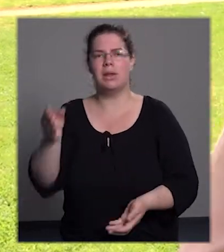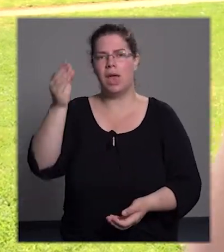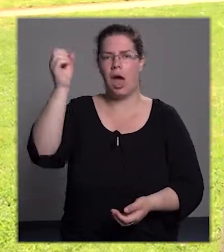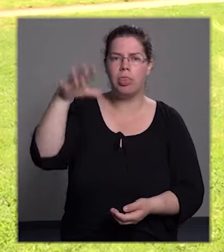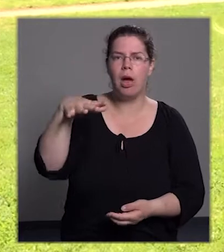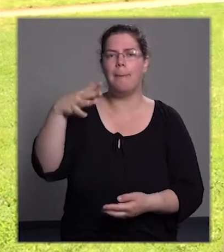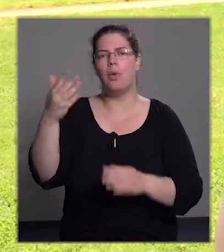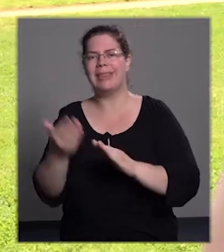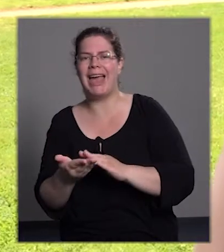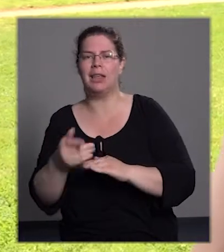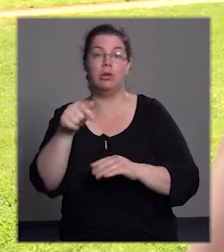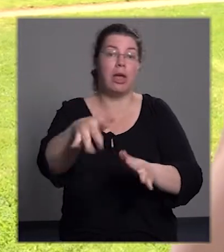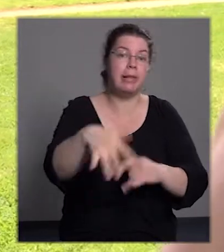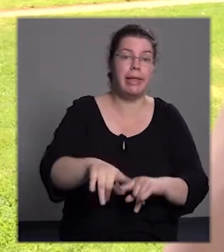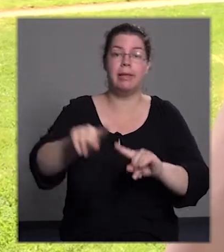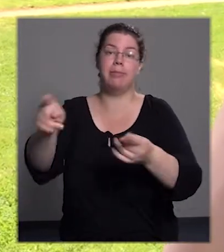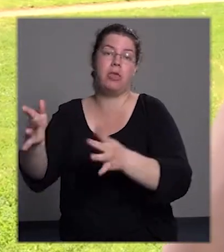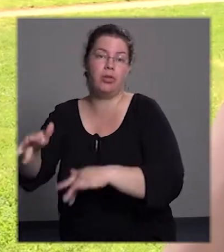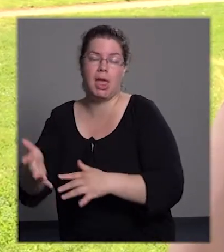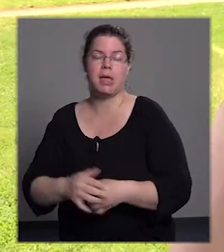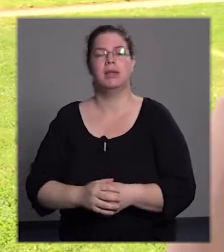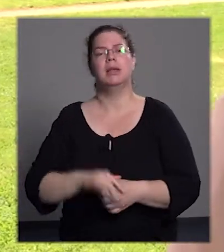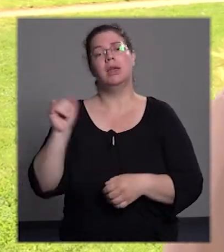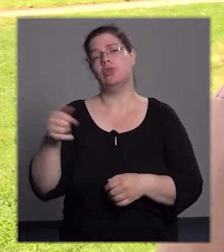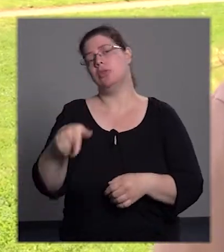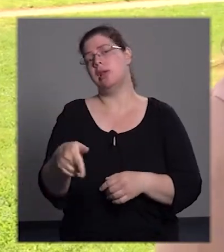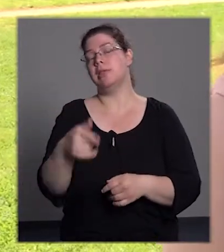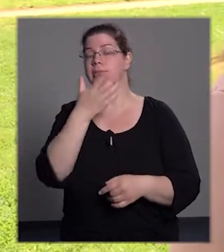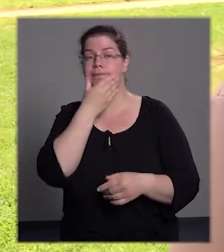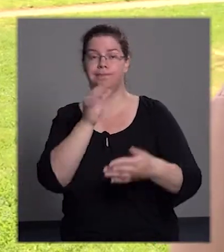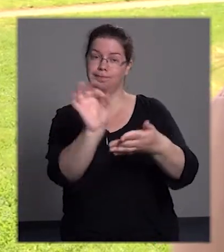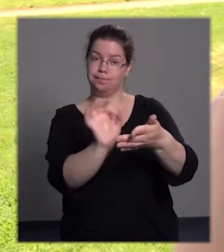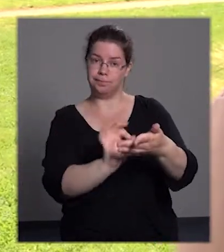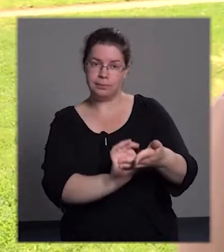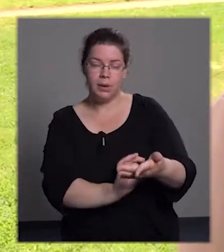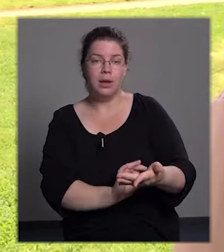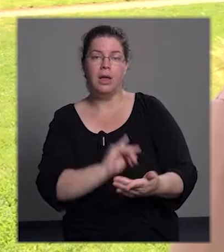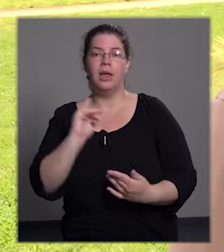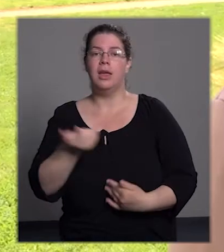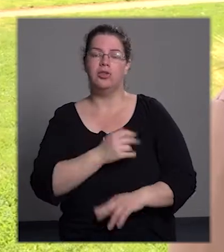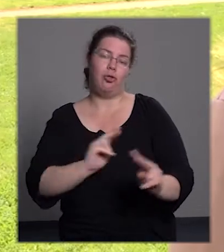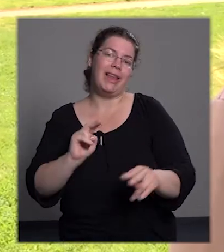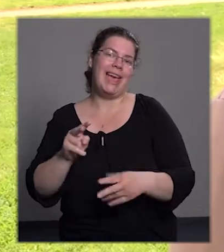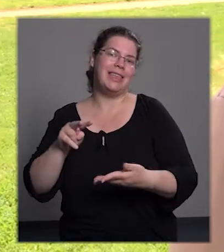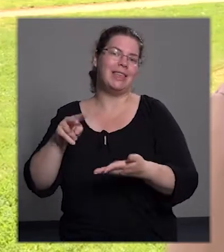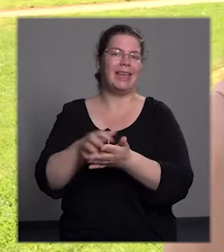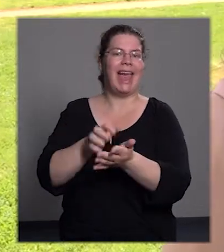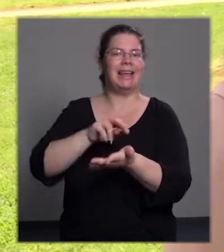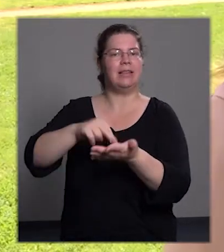árnyékot, ezt a helyet, más helyet. És akkor ezeket szépen jegyzeteltük, Van egy kertészmérnök